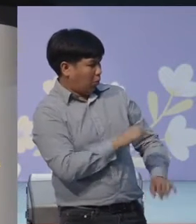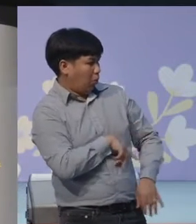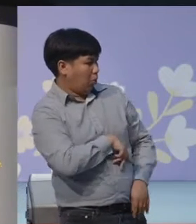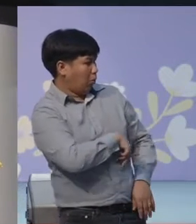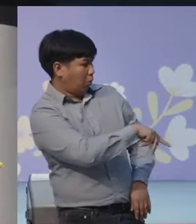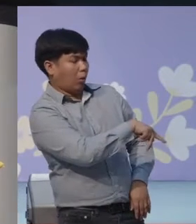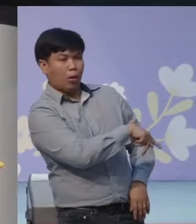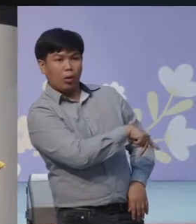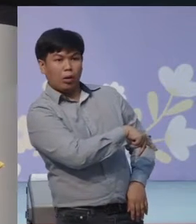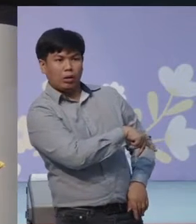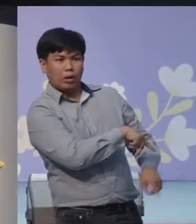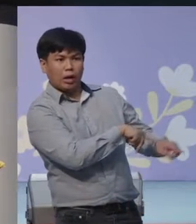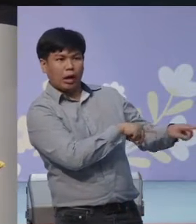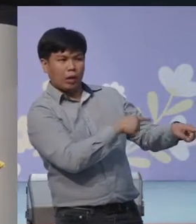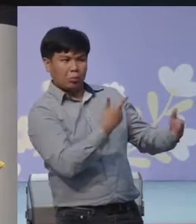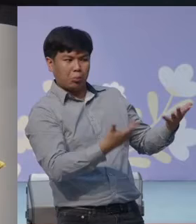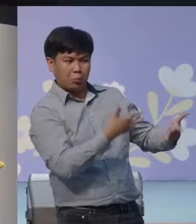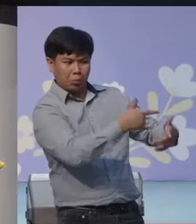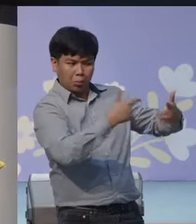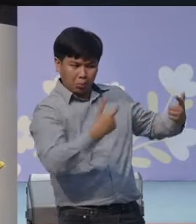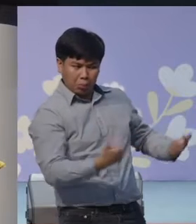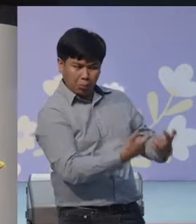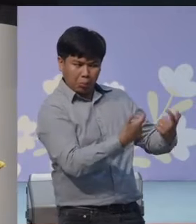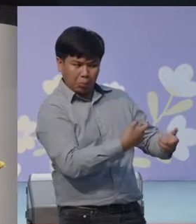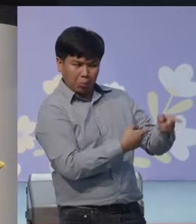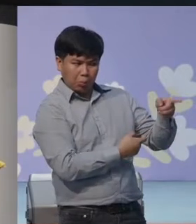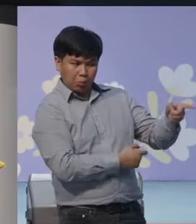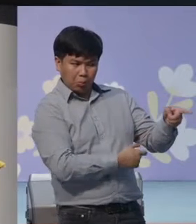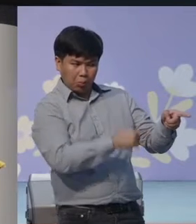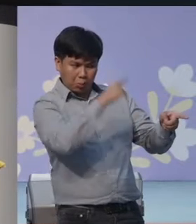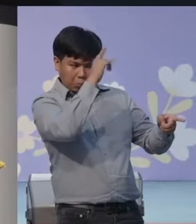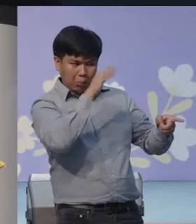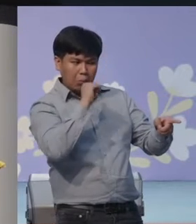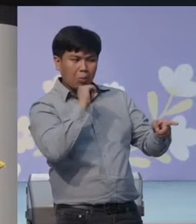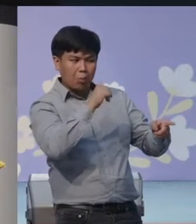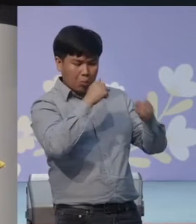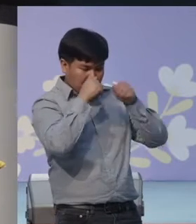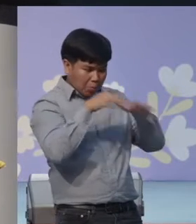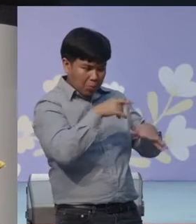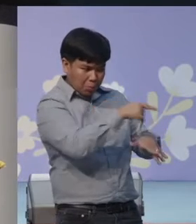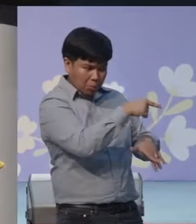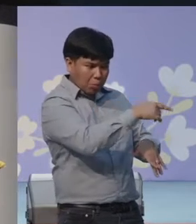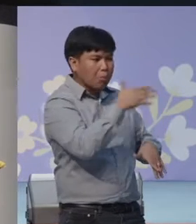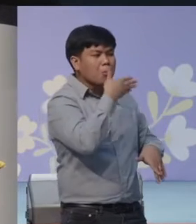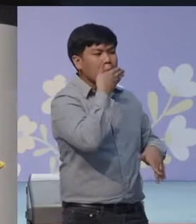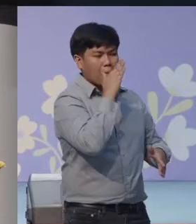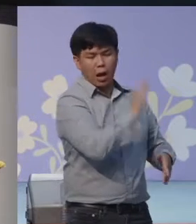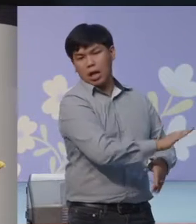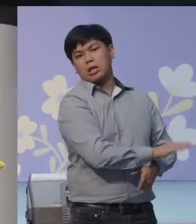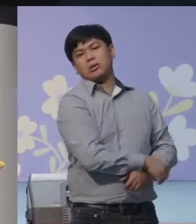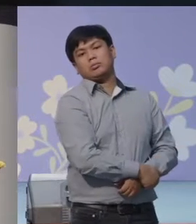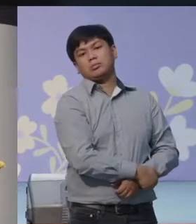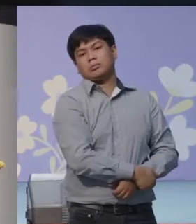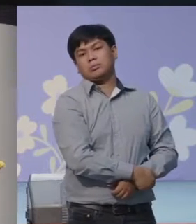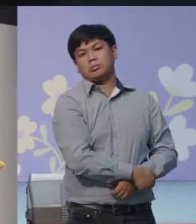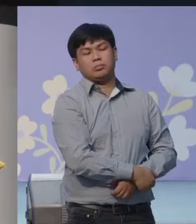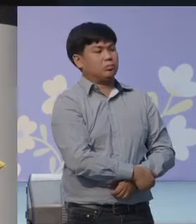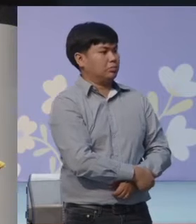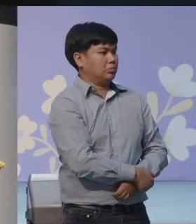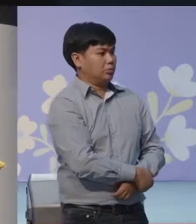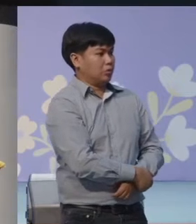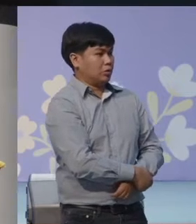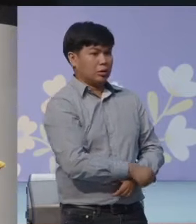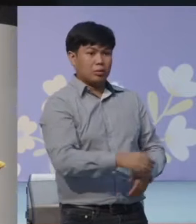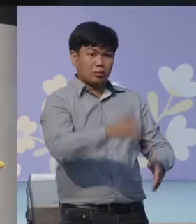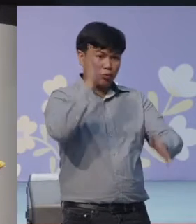parang galit sa iyo ang Diyos. Kasi, hindi ba, sinabi ng Diyos noon, ng unang ginawa niya si Adan at si Eva,